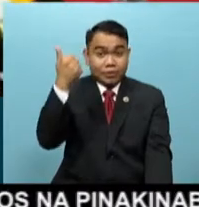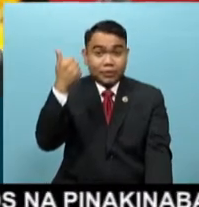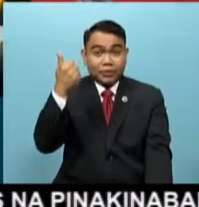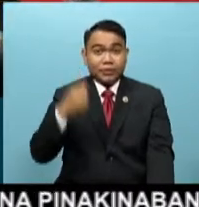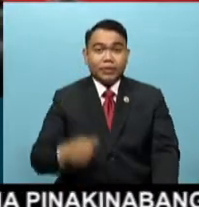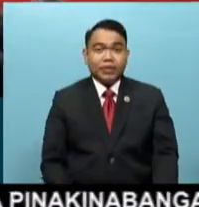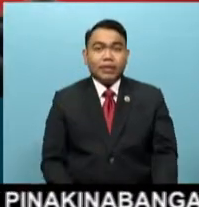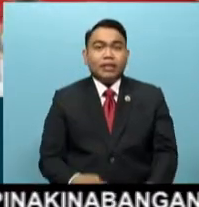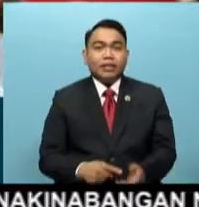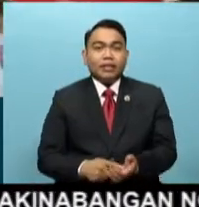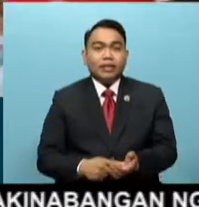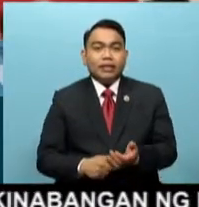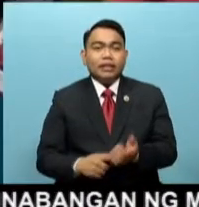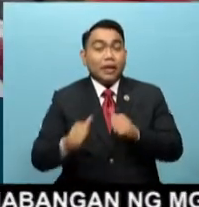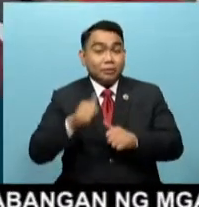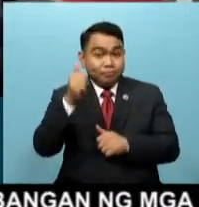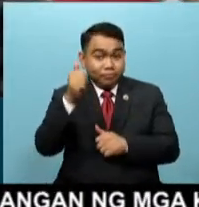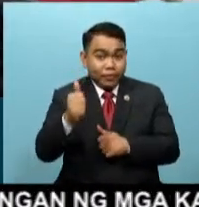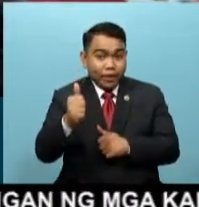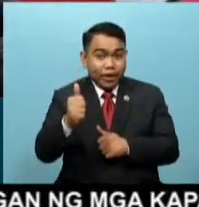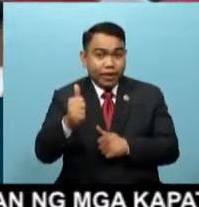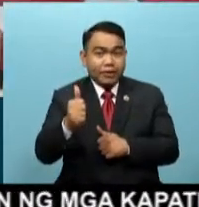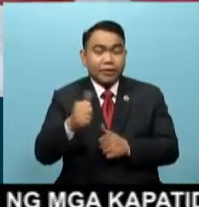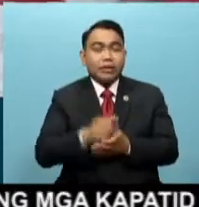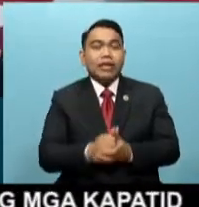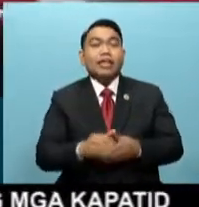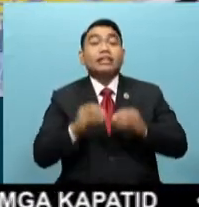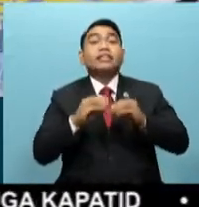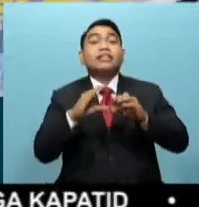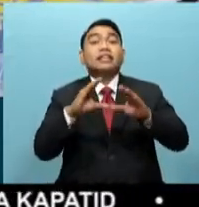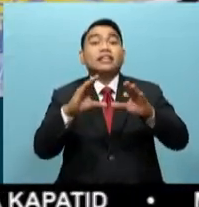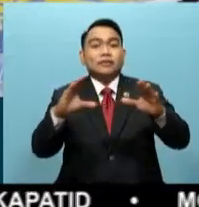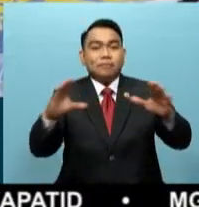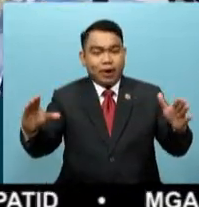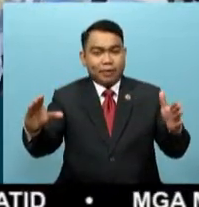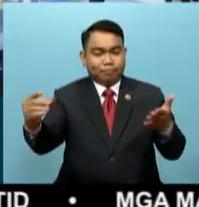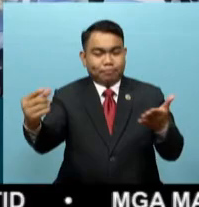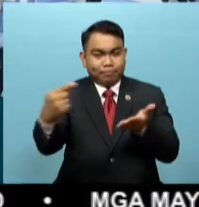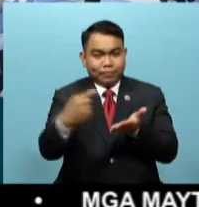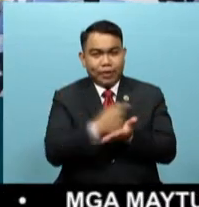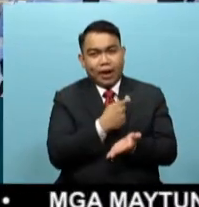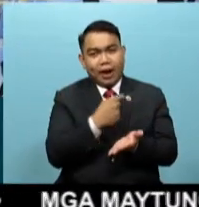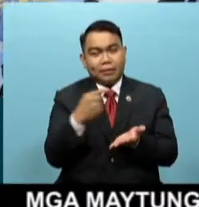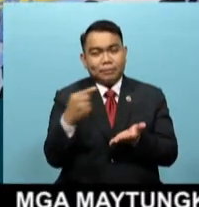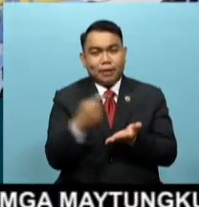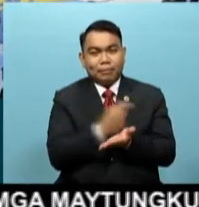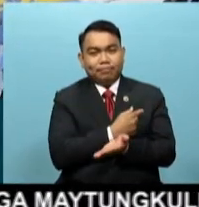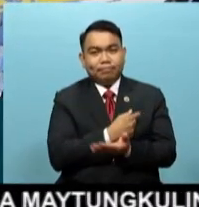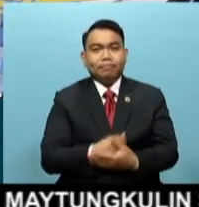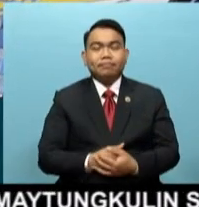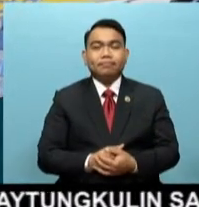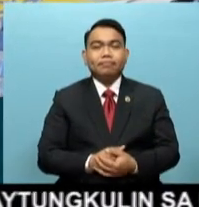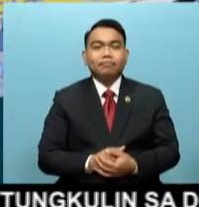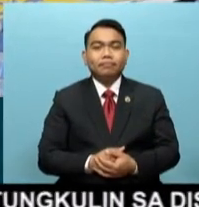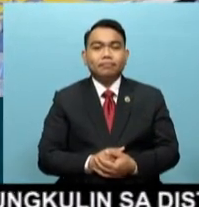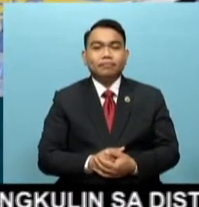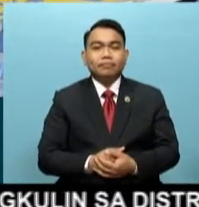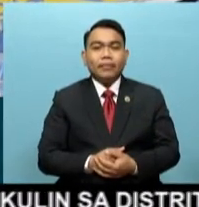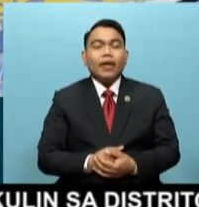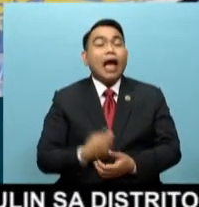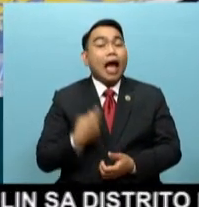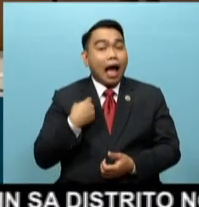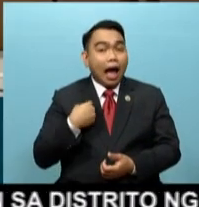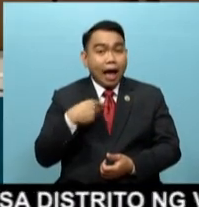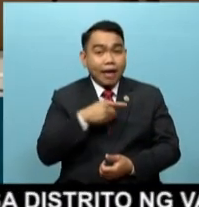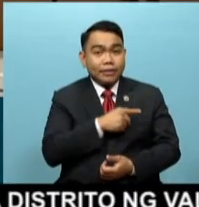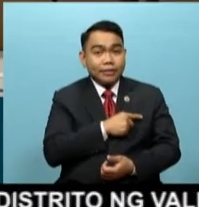pinagtibay po nila makapagsagawa kami ng pamamahayag ng mga salita ng Diyos. Nagpapasalamat